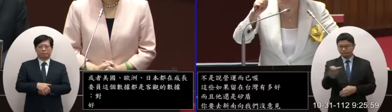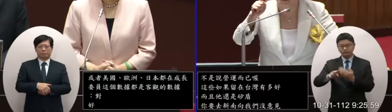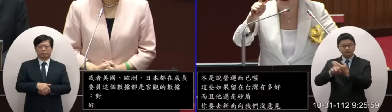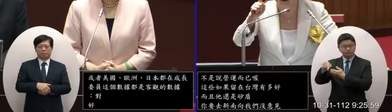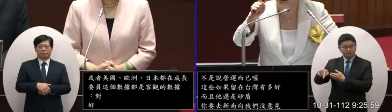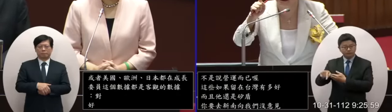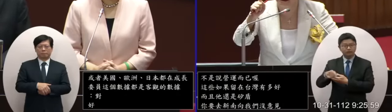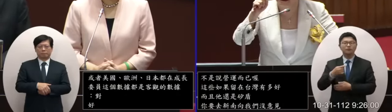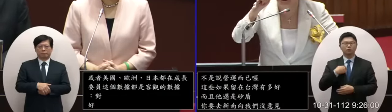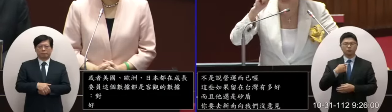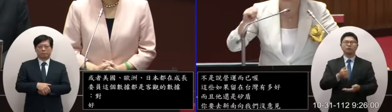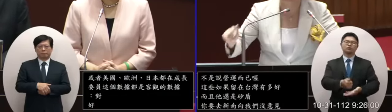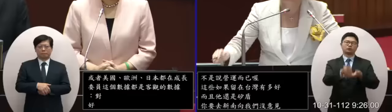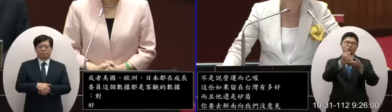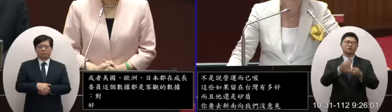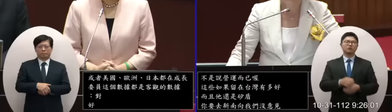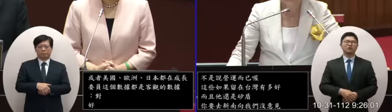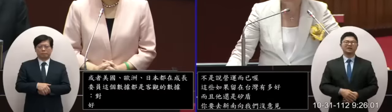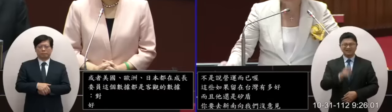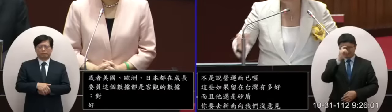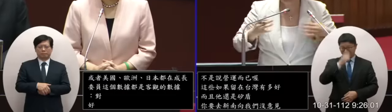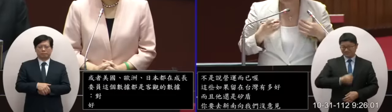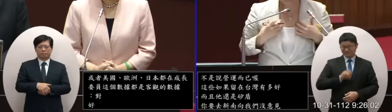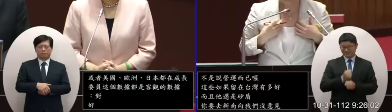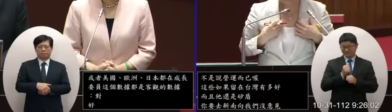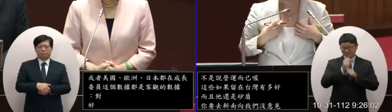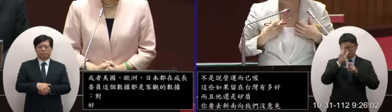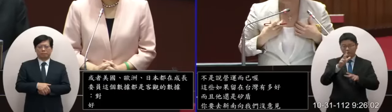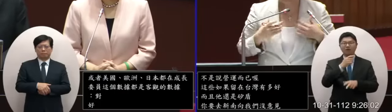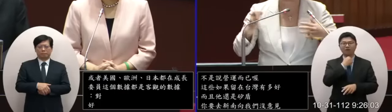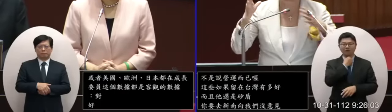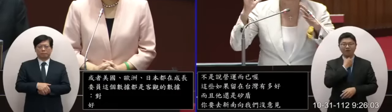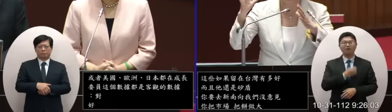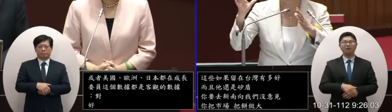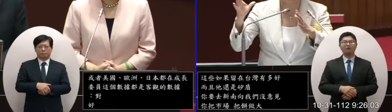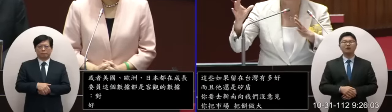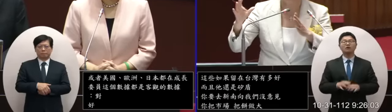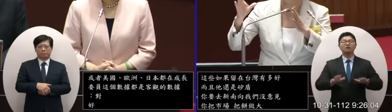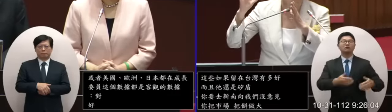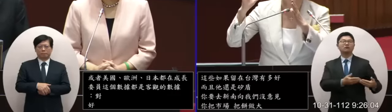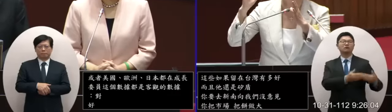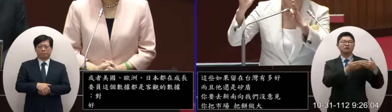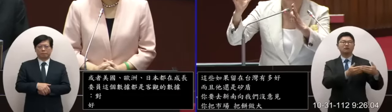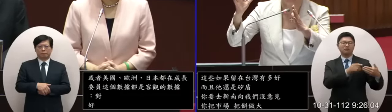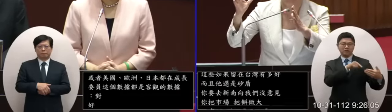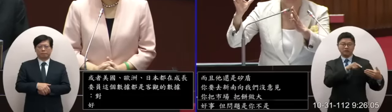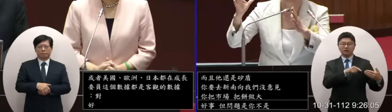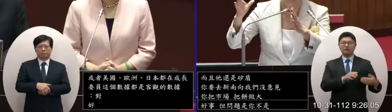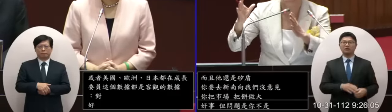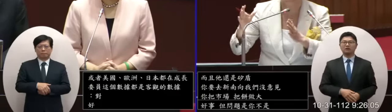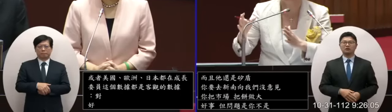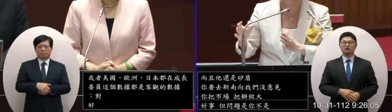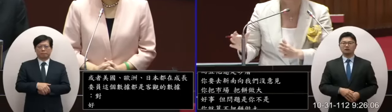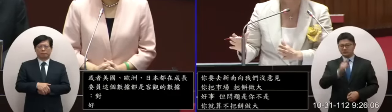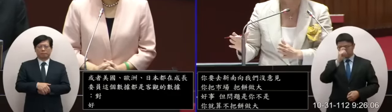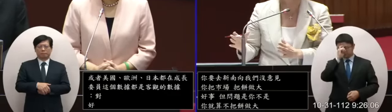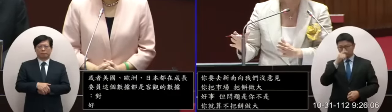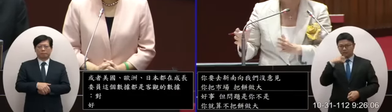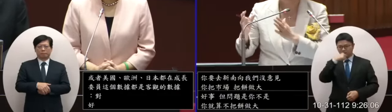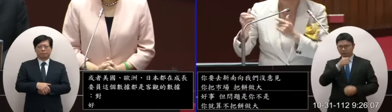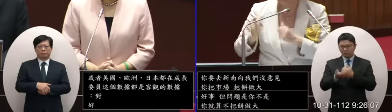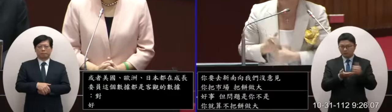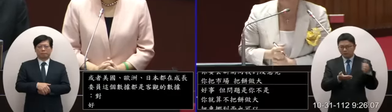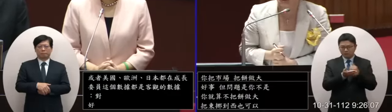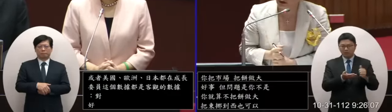尊重。但问题是说，你要务实啊。今天我为什么问说，你中国大陆你期许你要把它的比例降到多